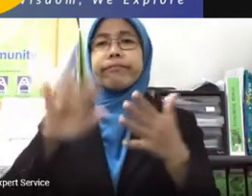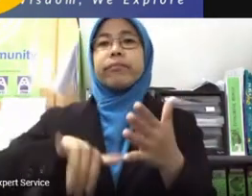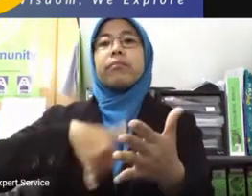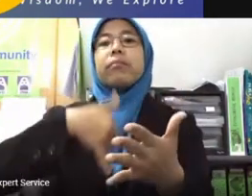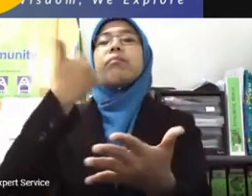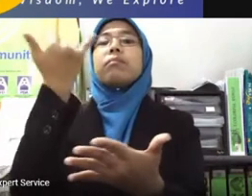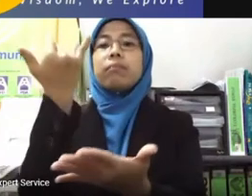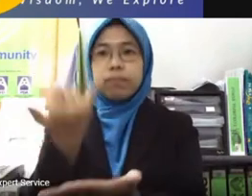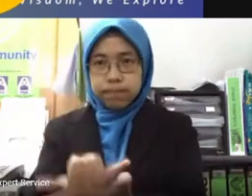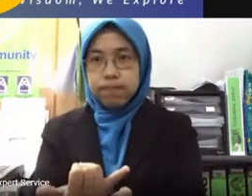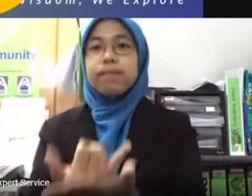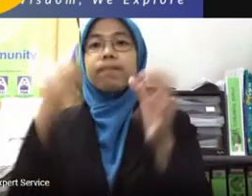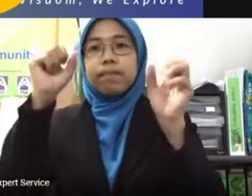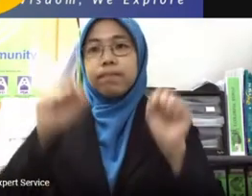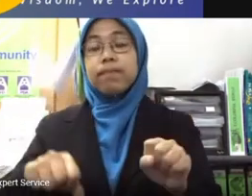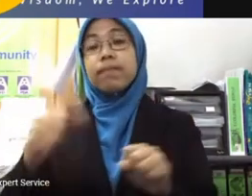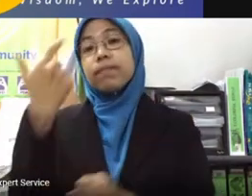dia